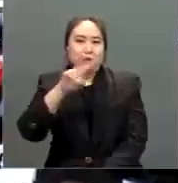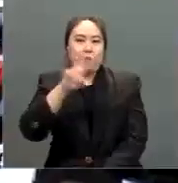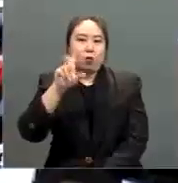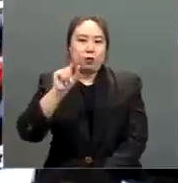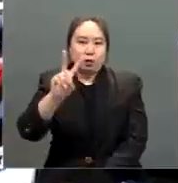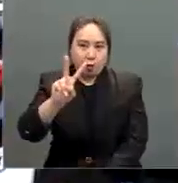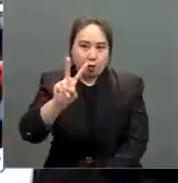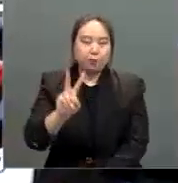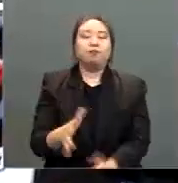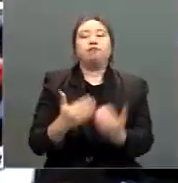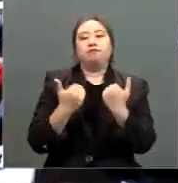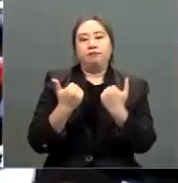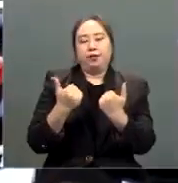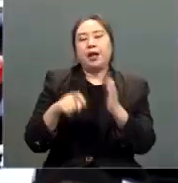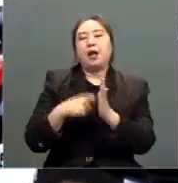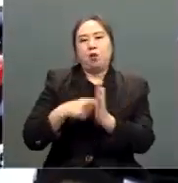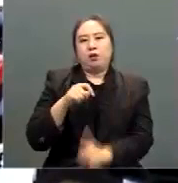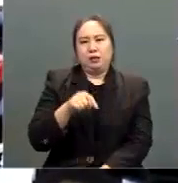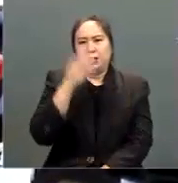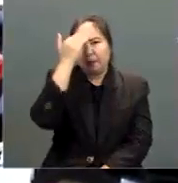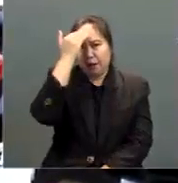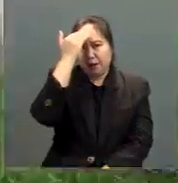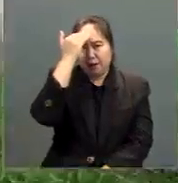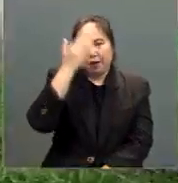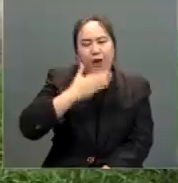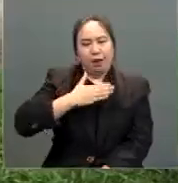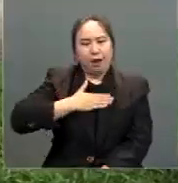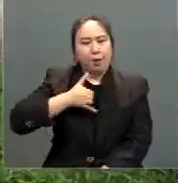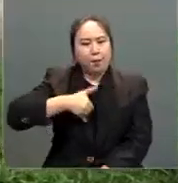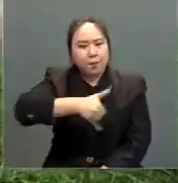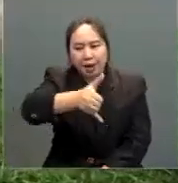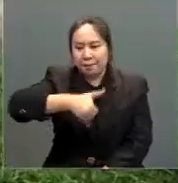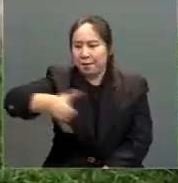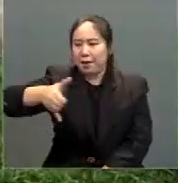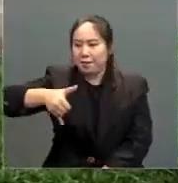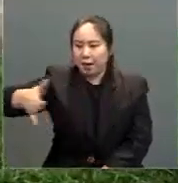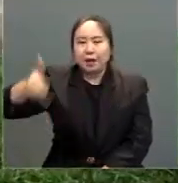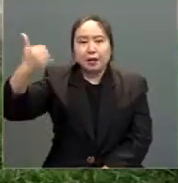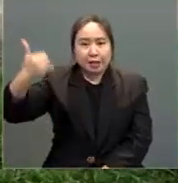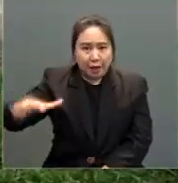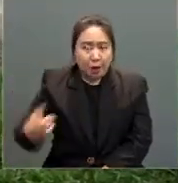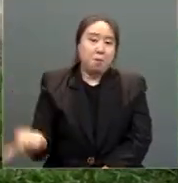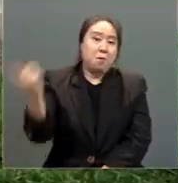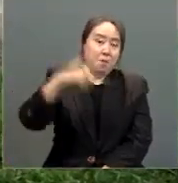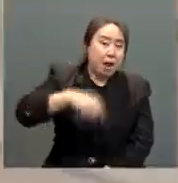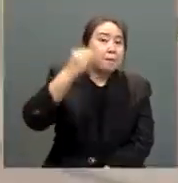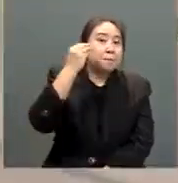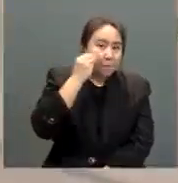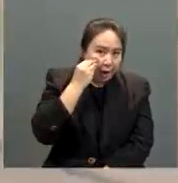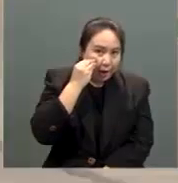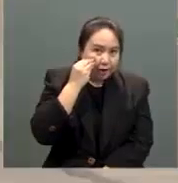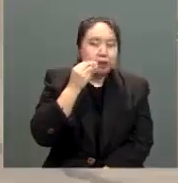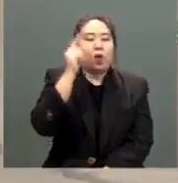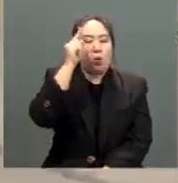58,222 คนค่ะอันนี้จึงเป็นอีกหนึ่งเหตุผลว่าทำไมเวลาเราเดินทางออกไปนอกพื้นที ่ แล้วกลับเข้าไปในหมู่บ้านเนี่ยตึงต้องแจ้ง